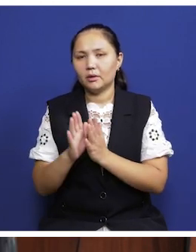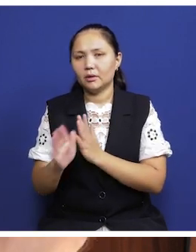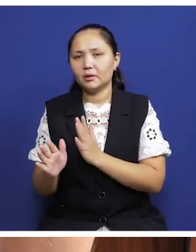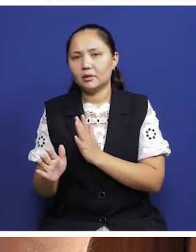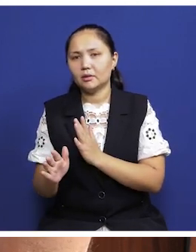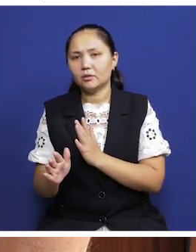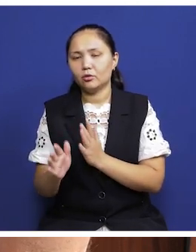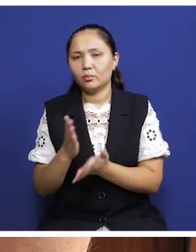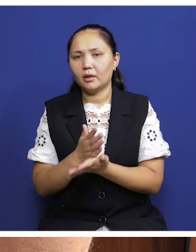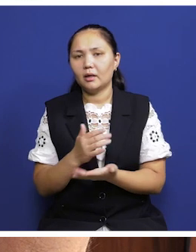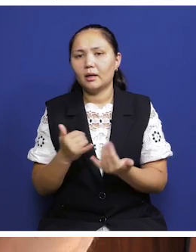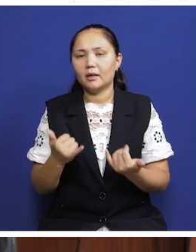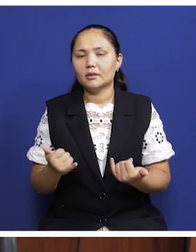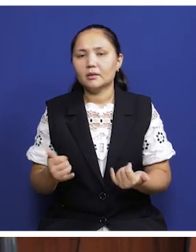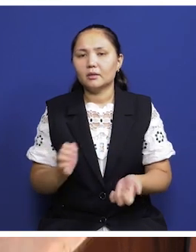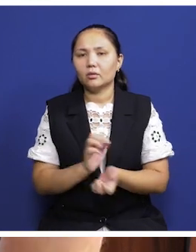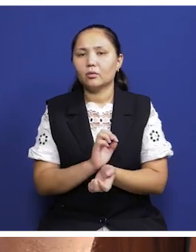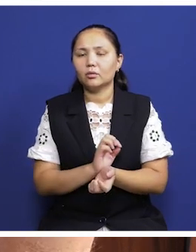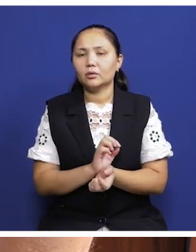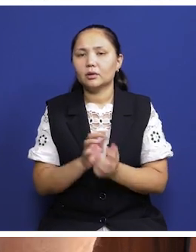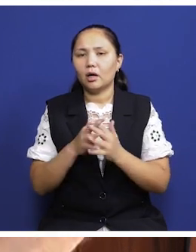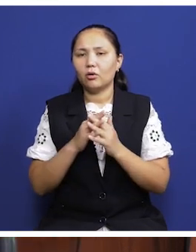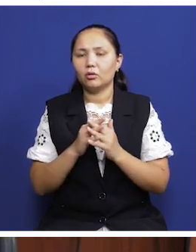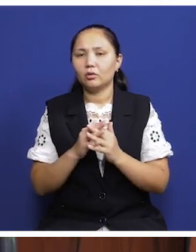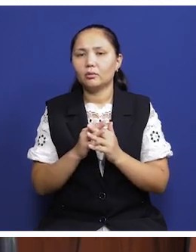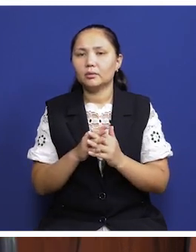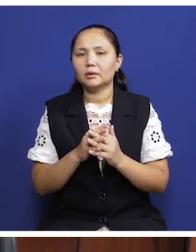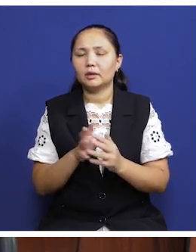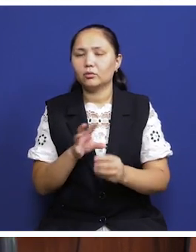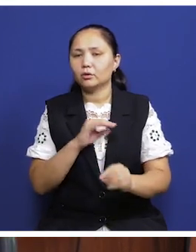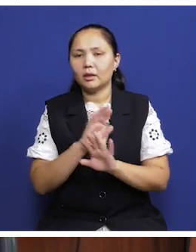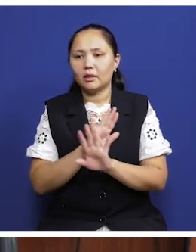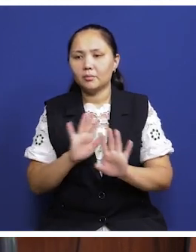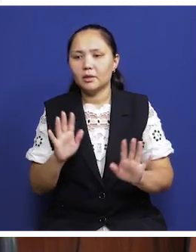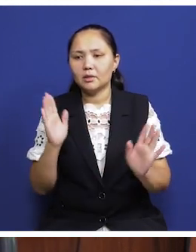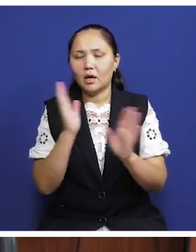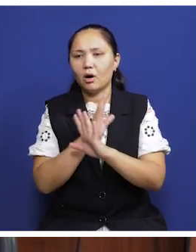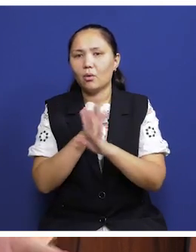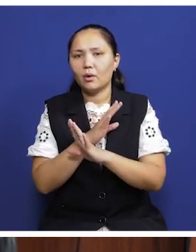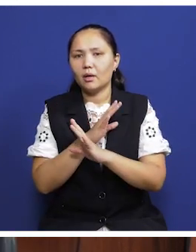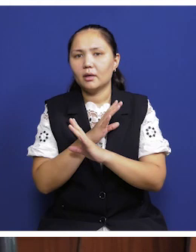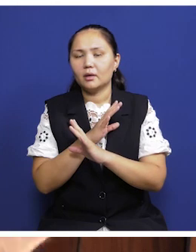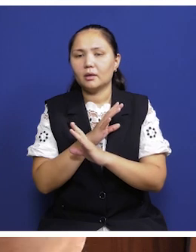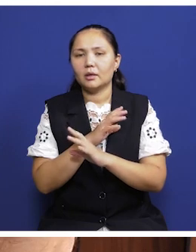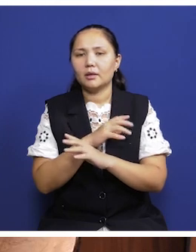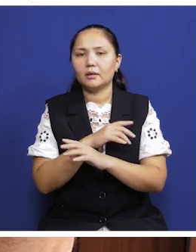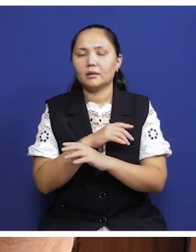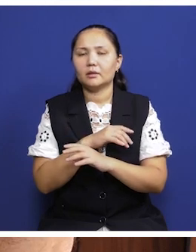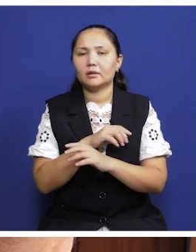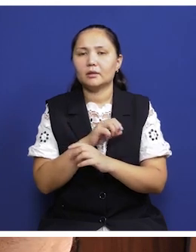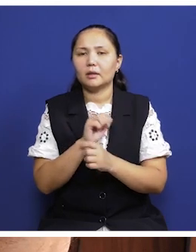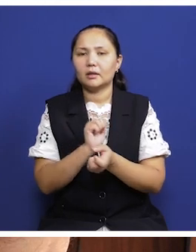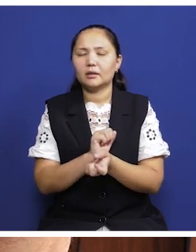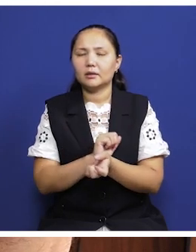Өйткені қазіргі қоқысханамыз елді мекенге жақын болғандықтан жаңағы ауа райының жер негізінде шашылуы,